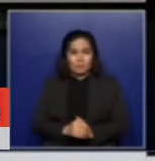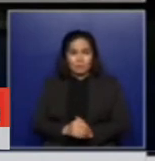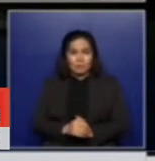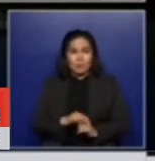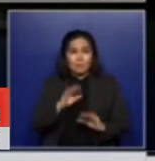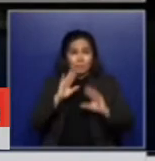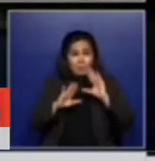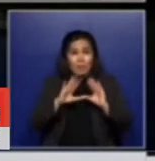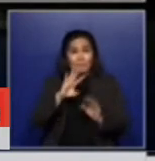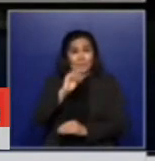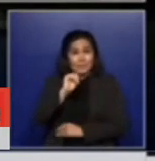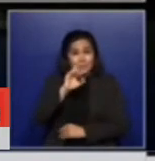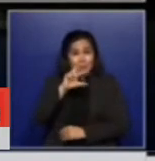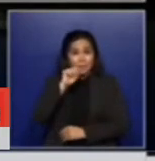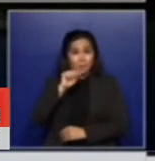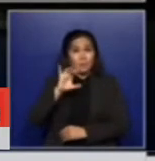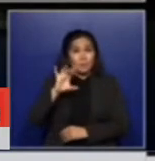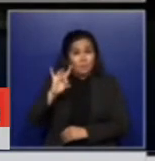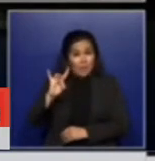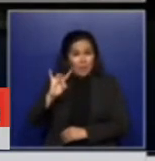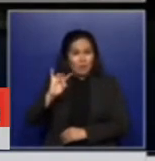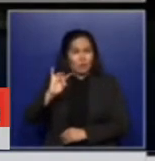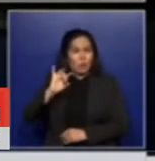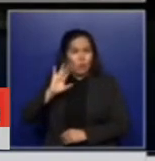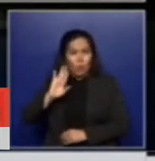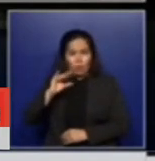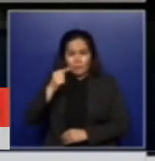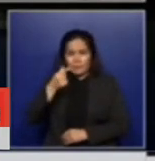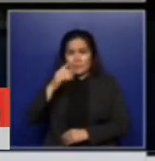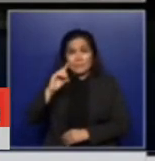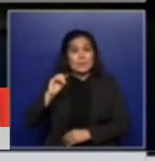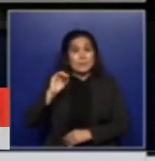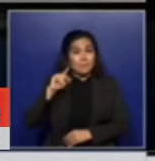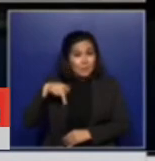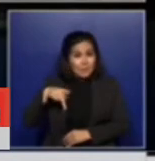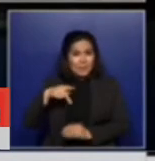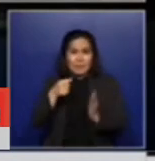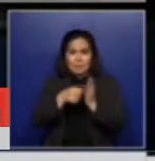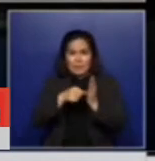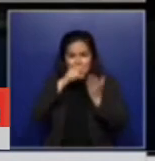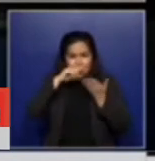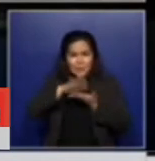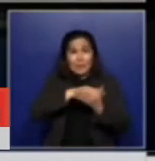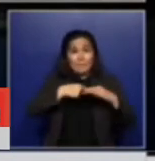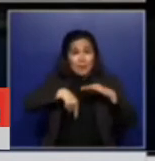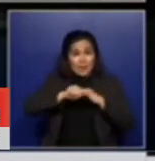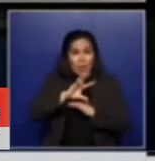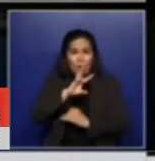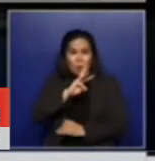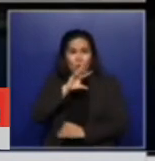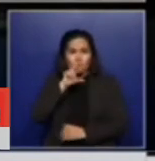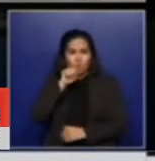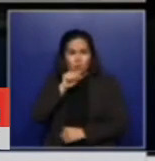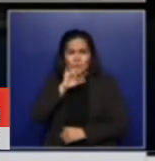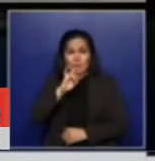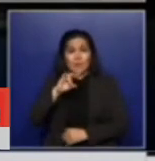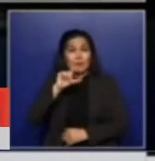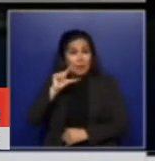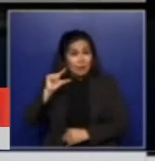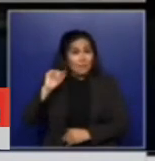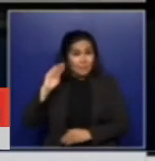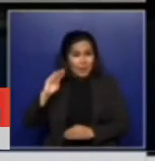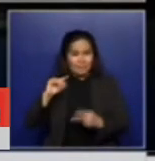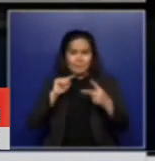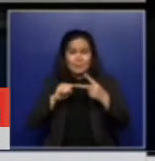ยละ 43.8 ของ GDP เป็นหนี้ในประเทศ 6.7 ล้านล้านบาทเศษนะครับแล้วก็เ